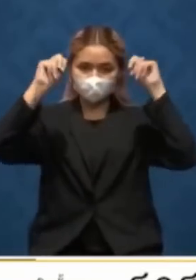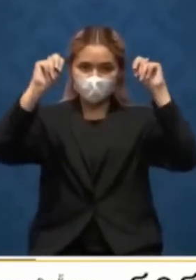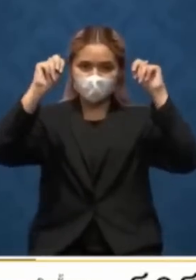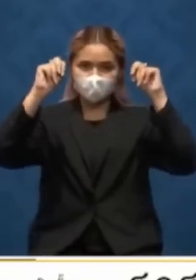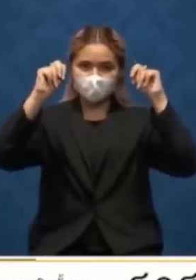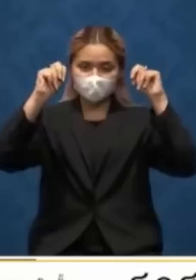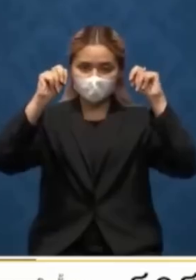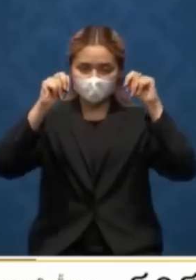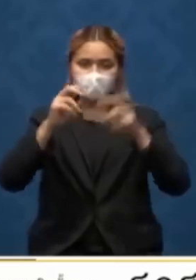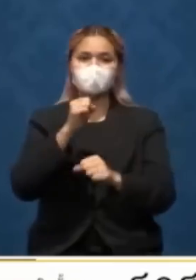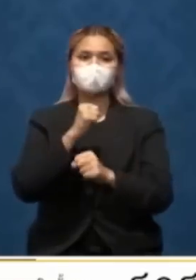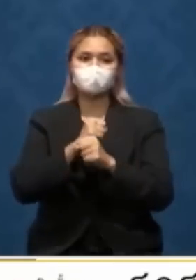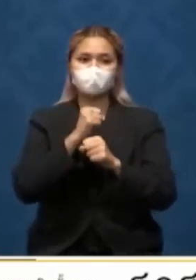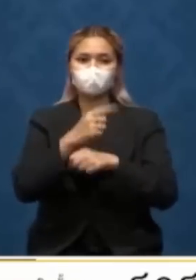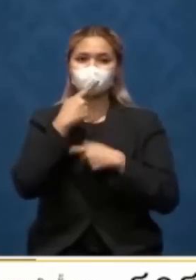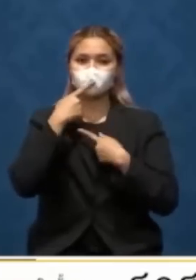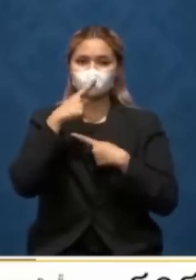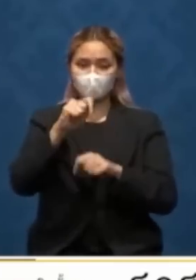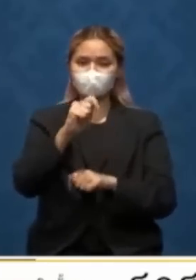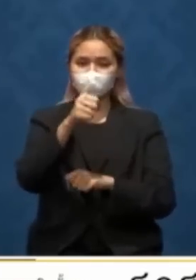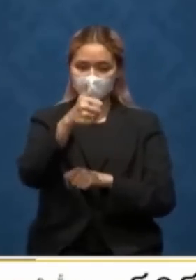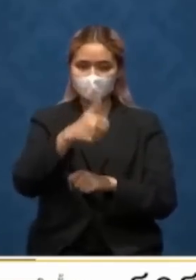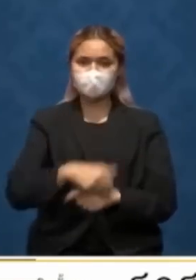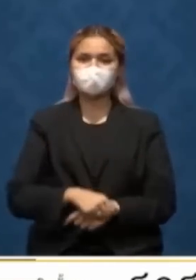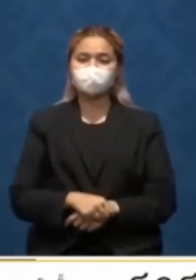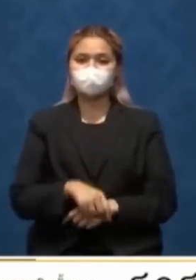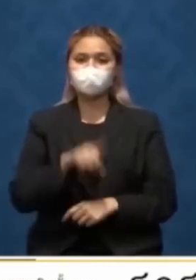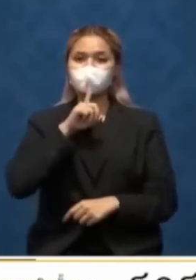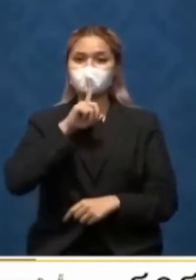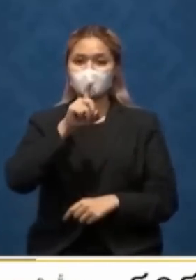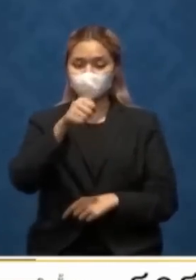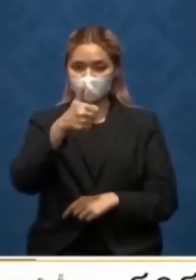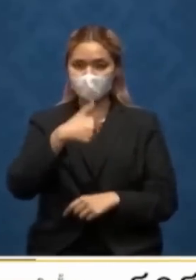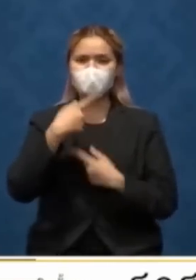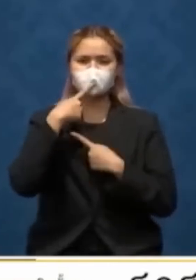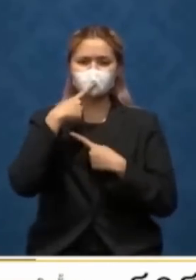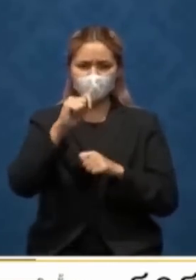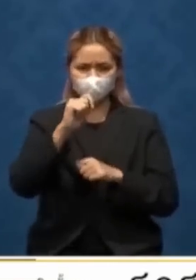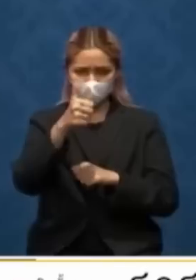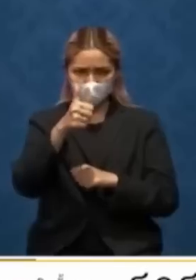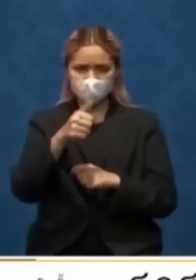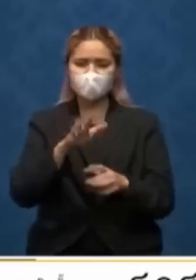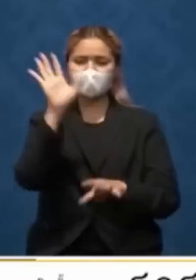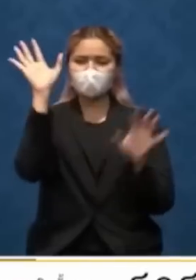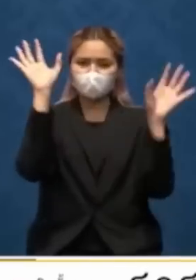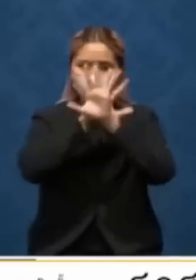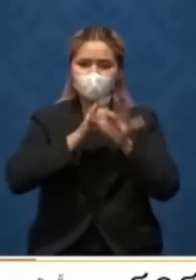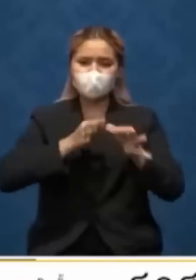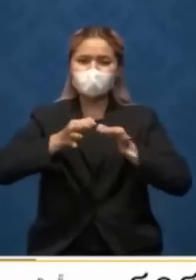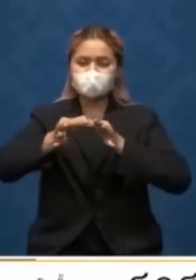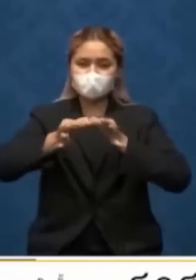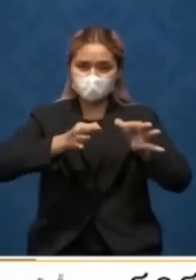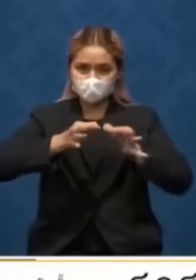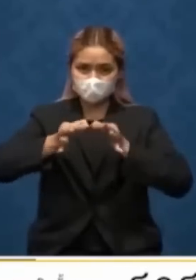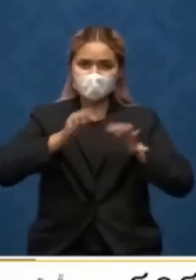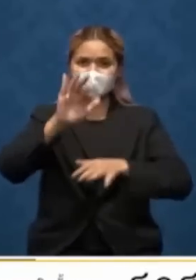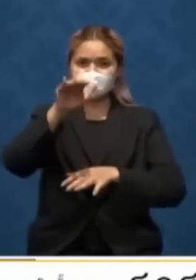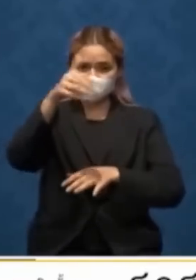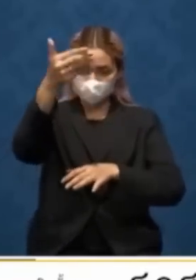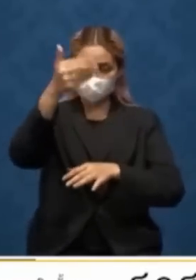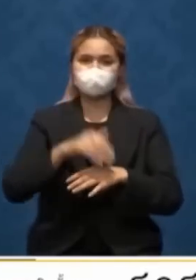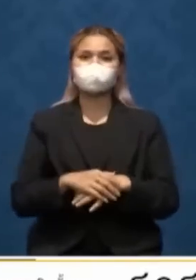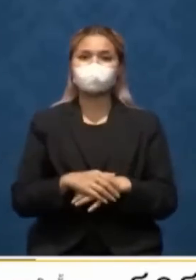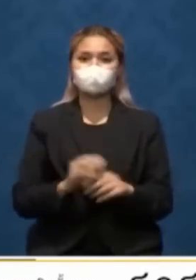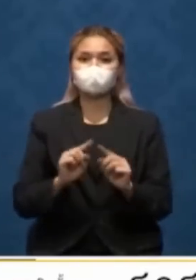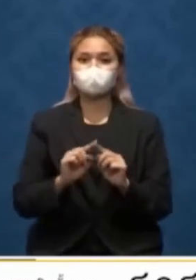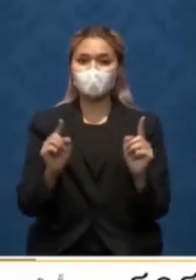เขาก็มีสิทธิ์ที่จะตอบการตอบไม่ใช่เป็นการพาดพิงนะครับเป็นการชี้แจงจากเหตุการณ์ที่มีการอภิปรายแต่ว่